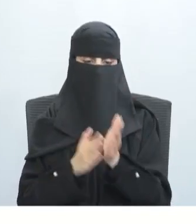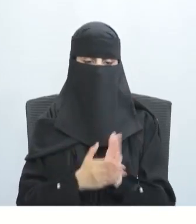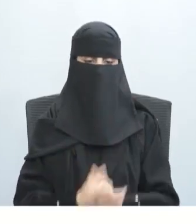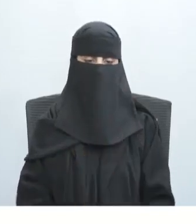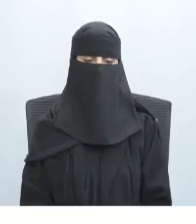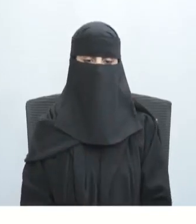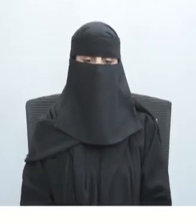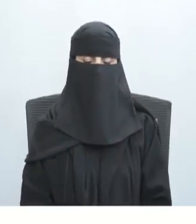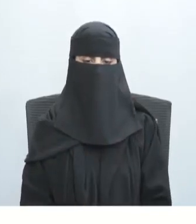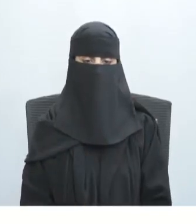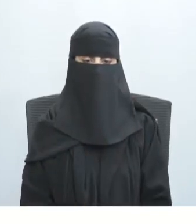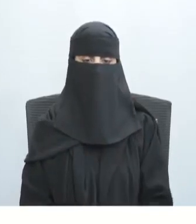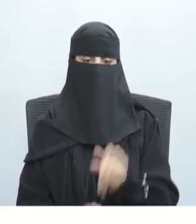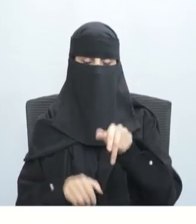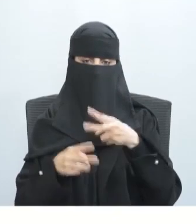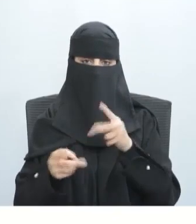اعو